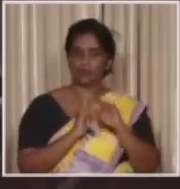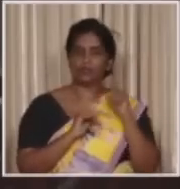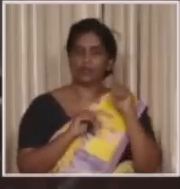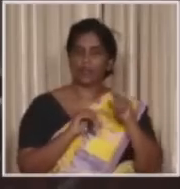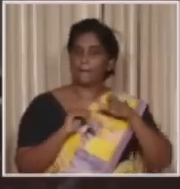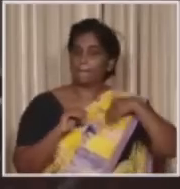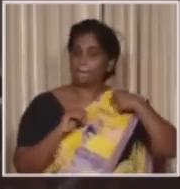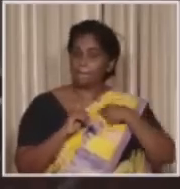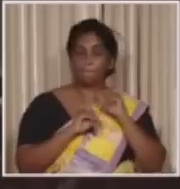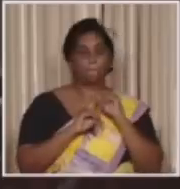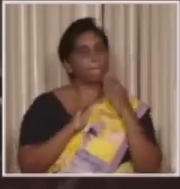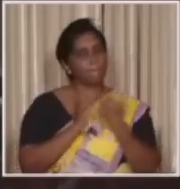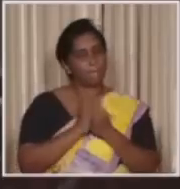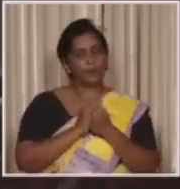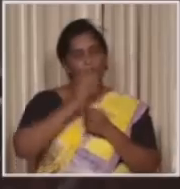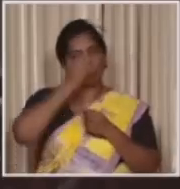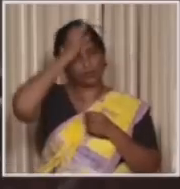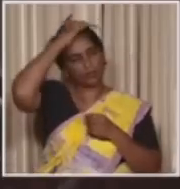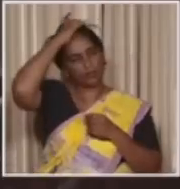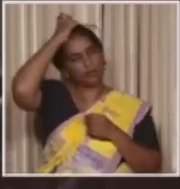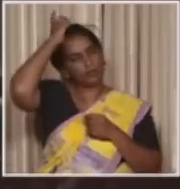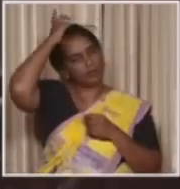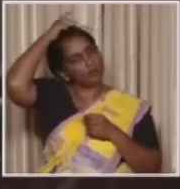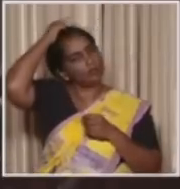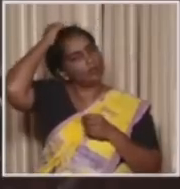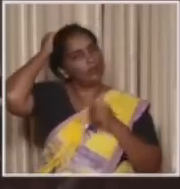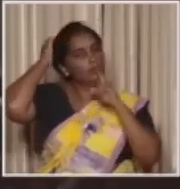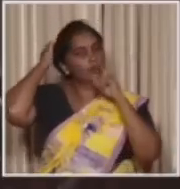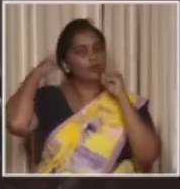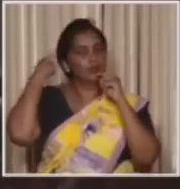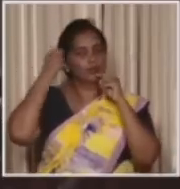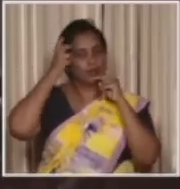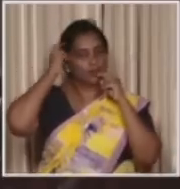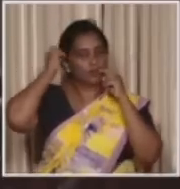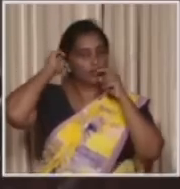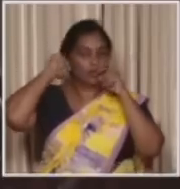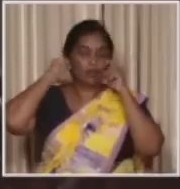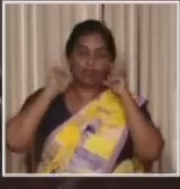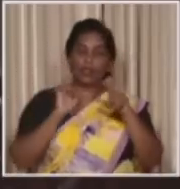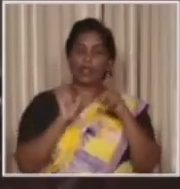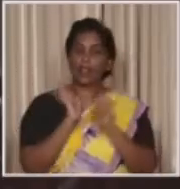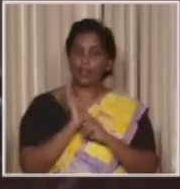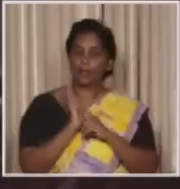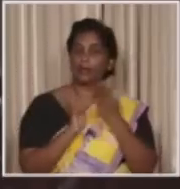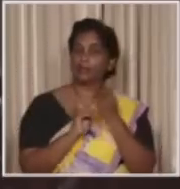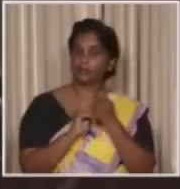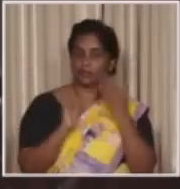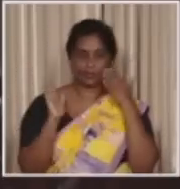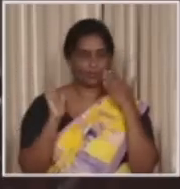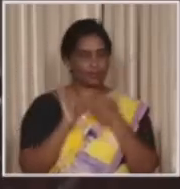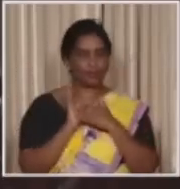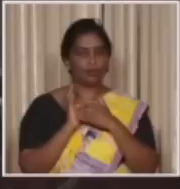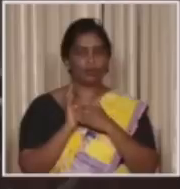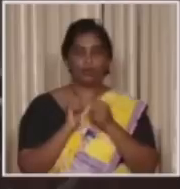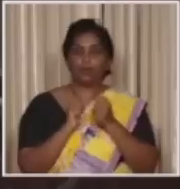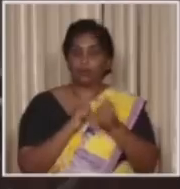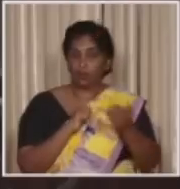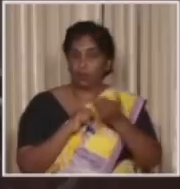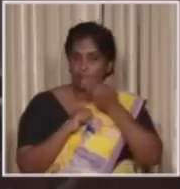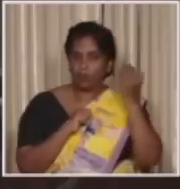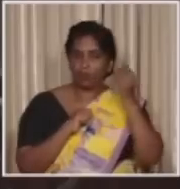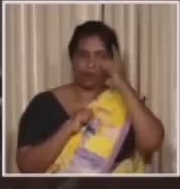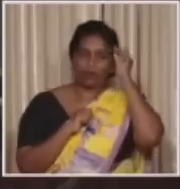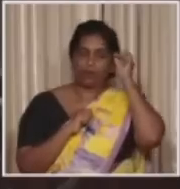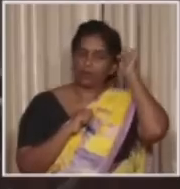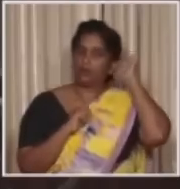මේකේ ප්‍රතිපත්තිමය ඉෂු එකක් තියෙනවා. ඒ ප්‍රතිපත්තිමය කාරණේ තමයි මේ ලිබරල් ආර්ථිකයේ ඇතුලේ කරන්න පුළුවන් උපරිම